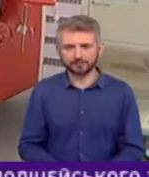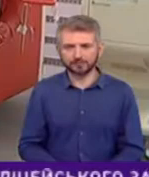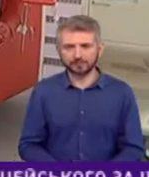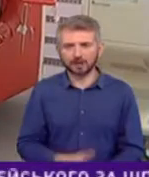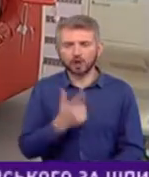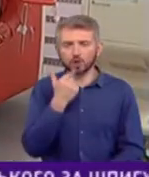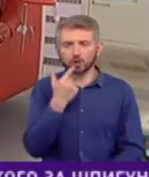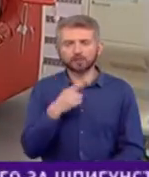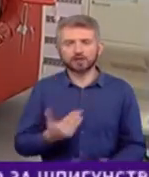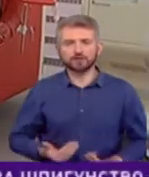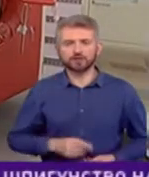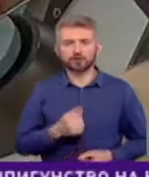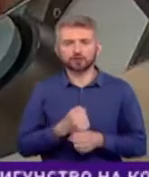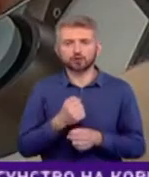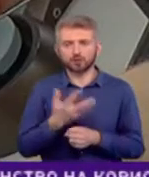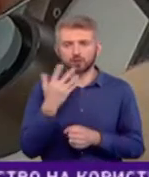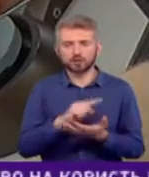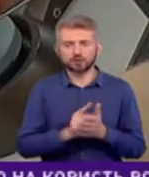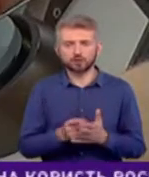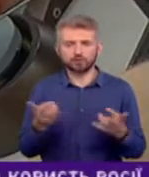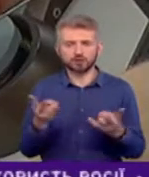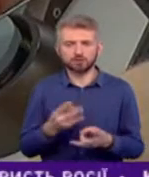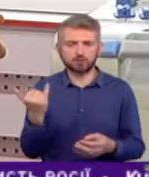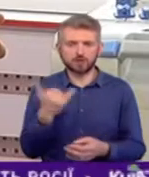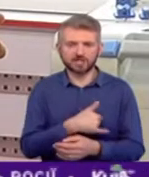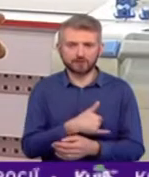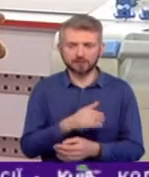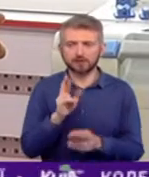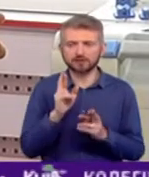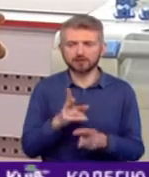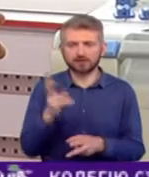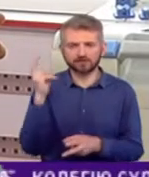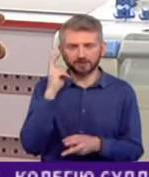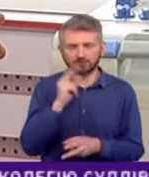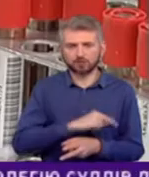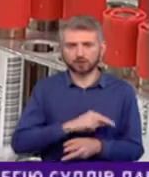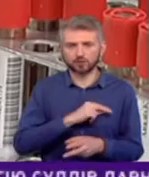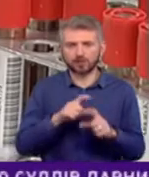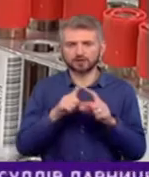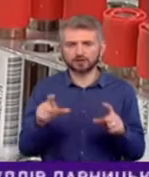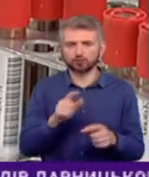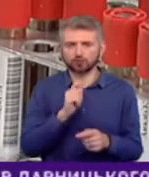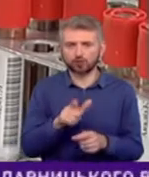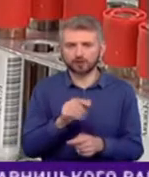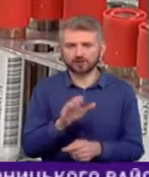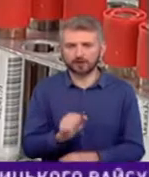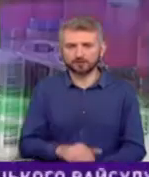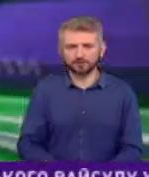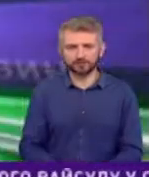Кров для виживання. Що робити, коли терміново потрібне переливання і як у столиці працює інститут донорства?